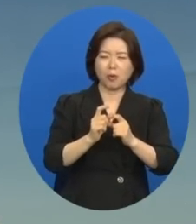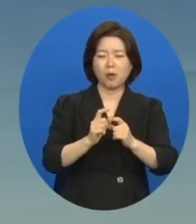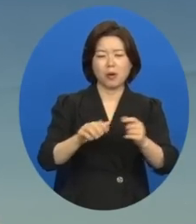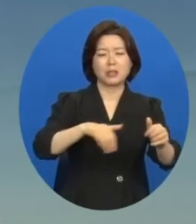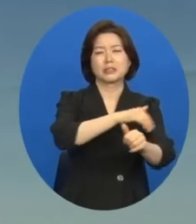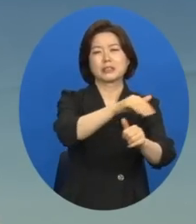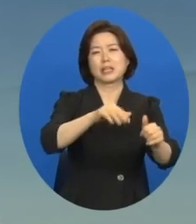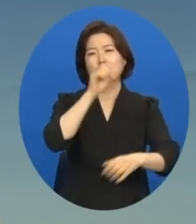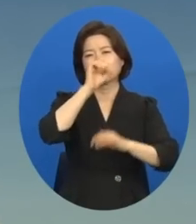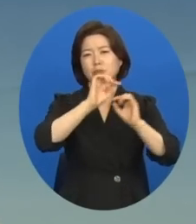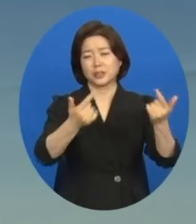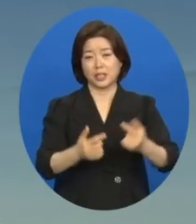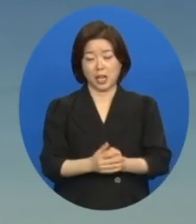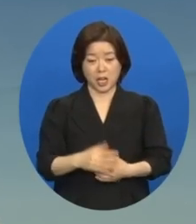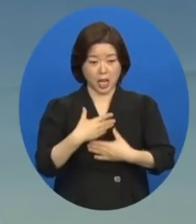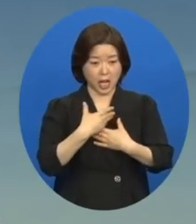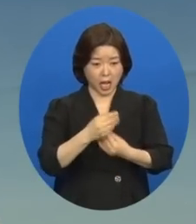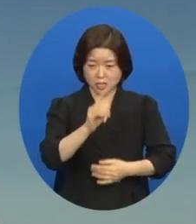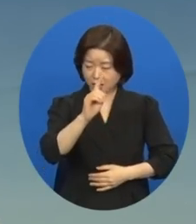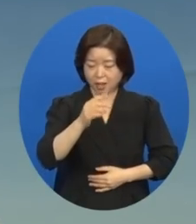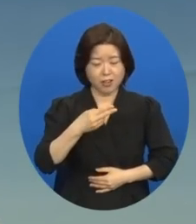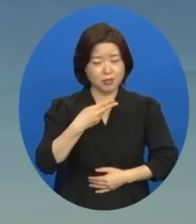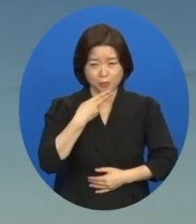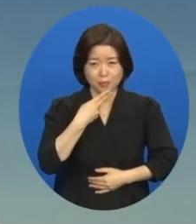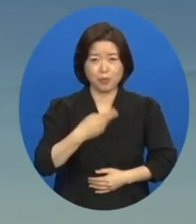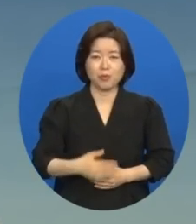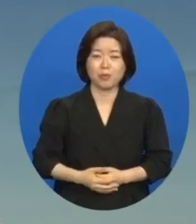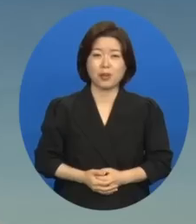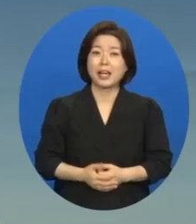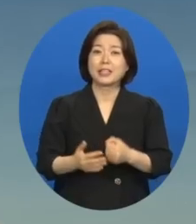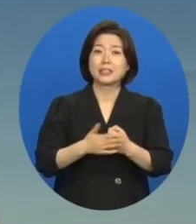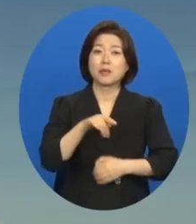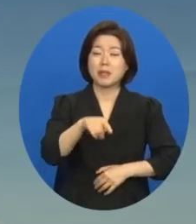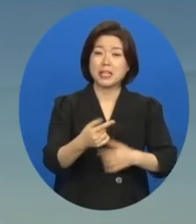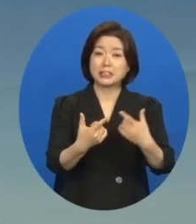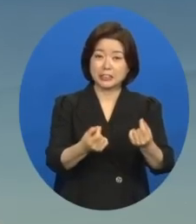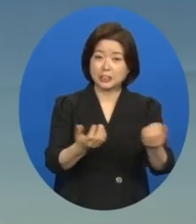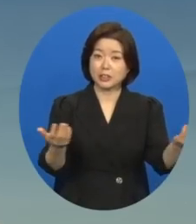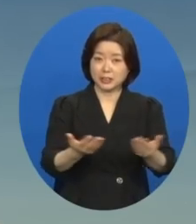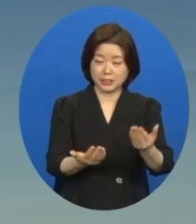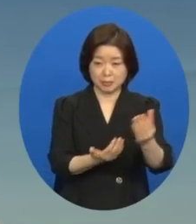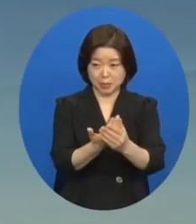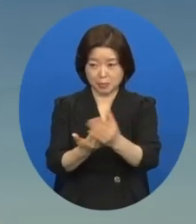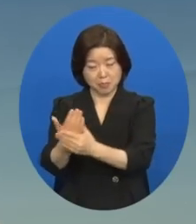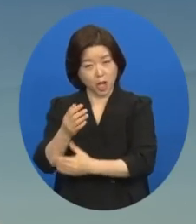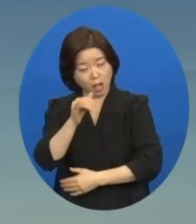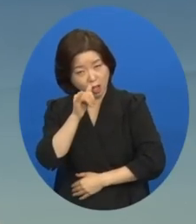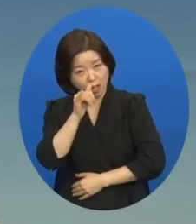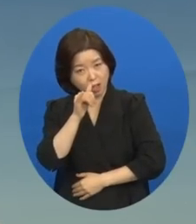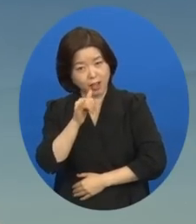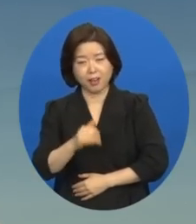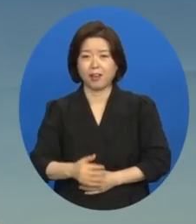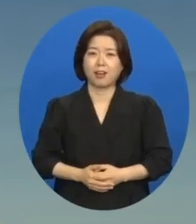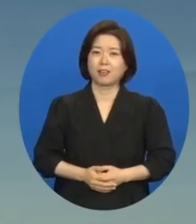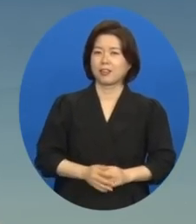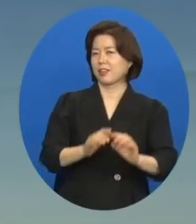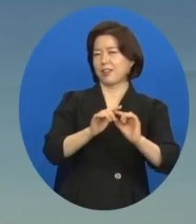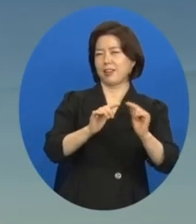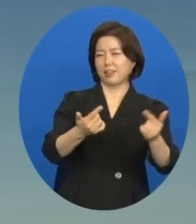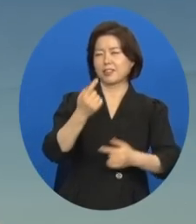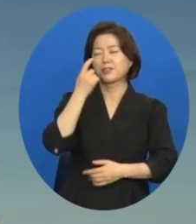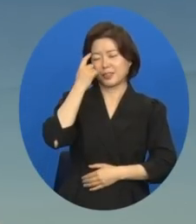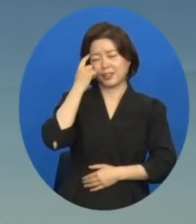좋고 안전장치가 잘 안 되어 있으니까 그런 일들이 일어났던 걸까요? 저는 아니라고